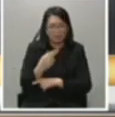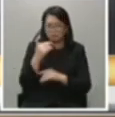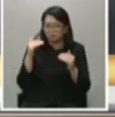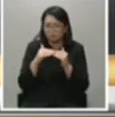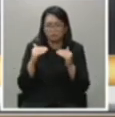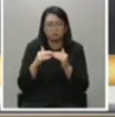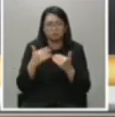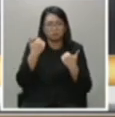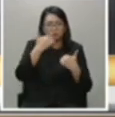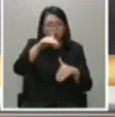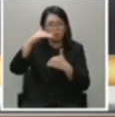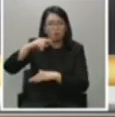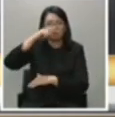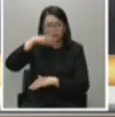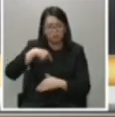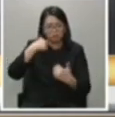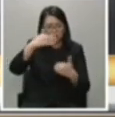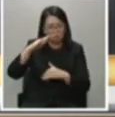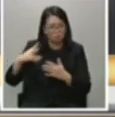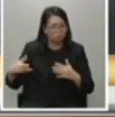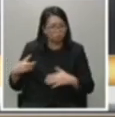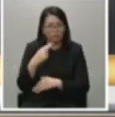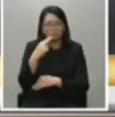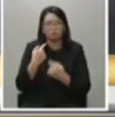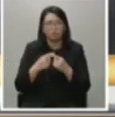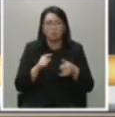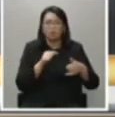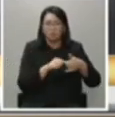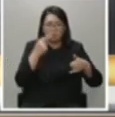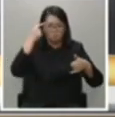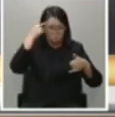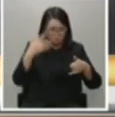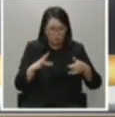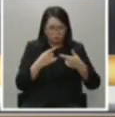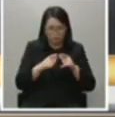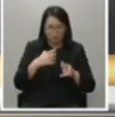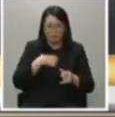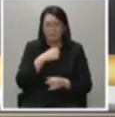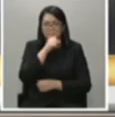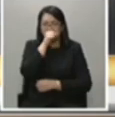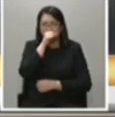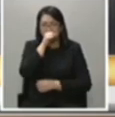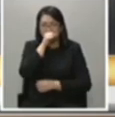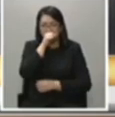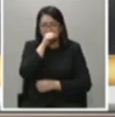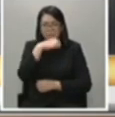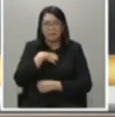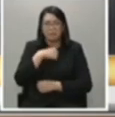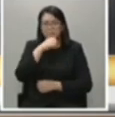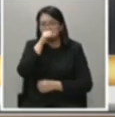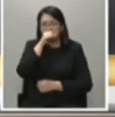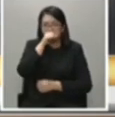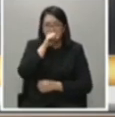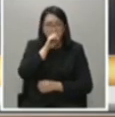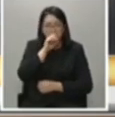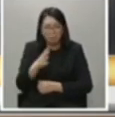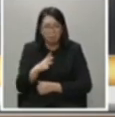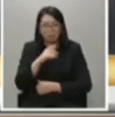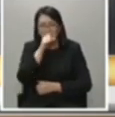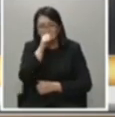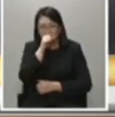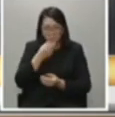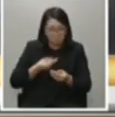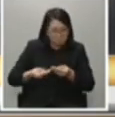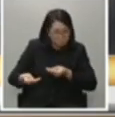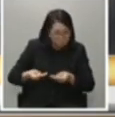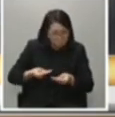2557และได้รับรายงานมาอย่างต่อเนื่องแต่ด้วยเนื่องจากต้องการปกปิดความจริงที่เกิดขึ้นและไม่สามารถที่จะเจรจ